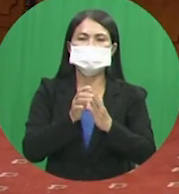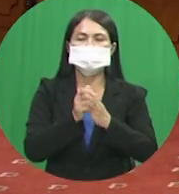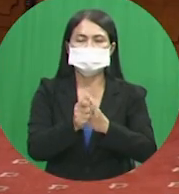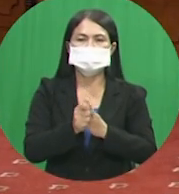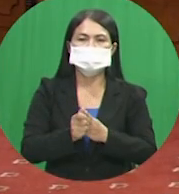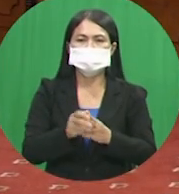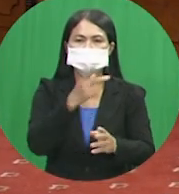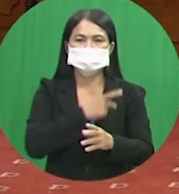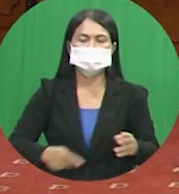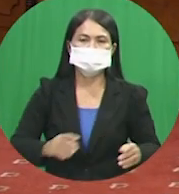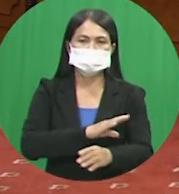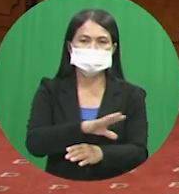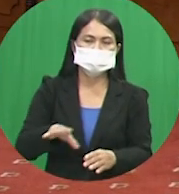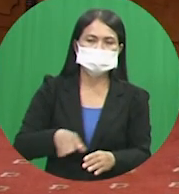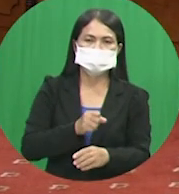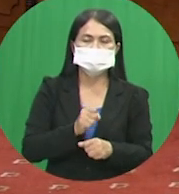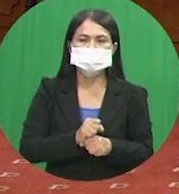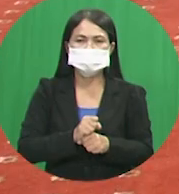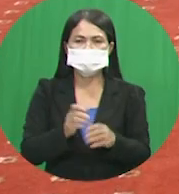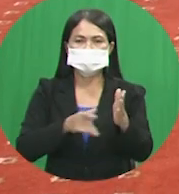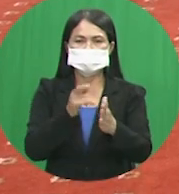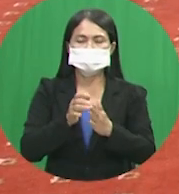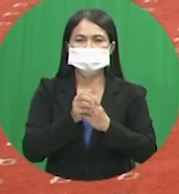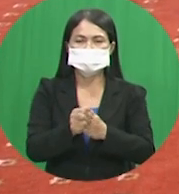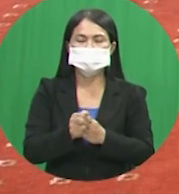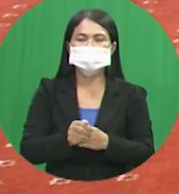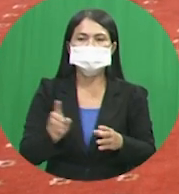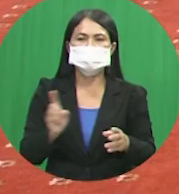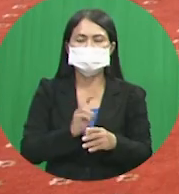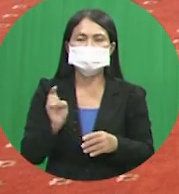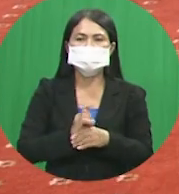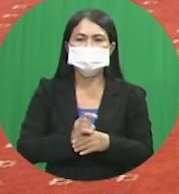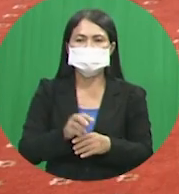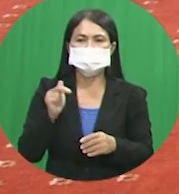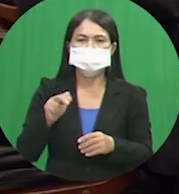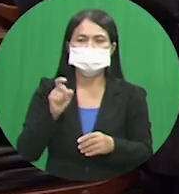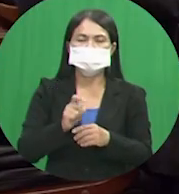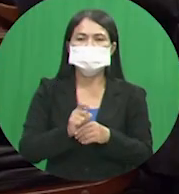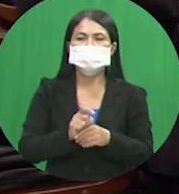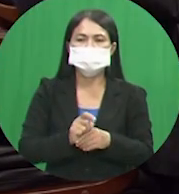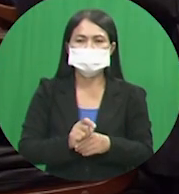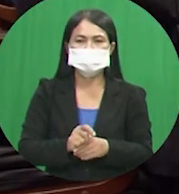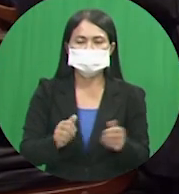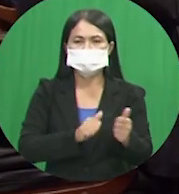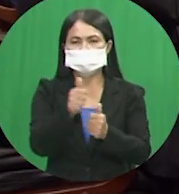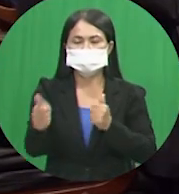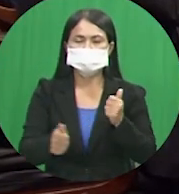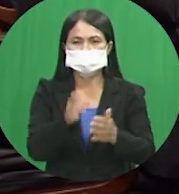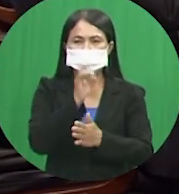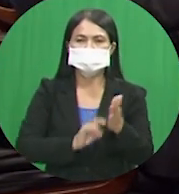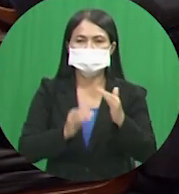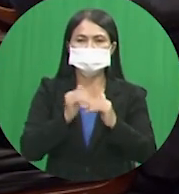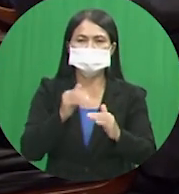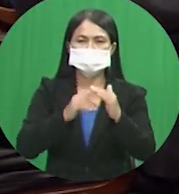បាលនៃព្រះរាជាណាចក្រកម្ពុជានិងរដ្ឋាភិបាលនៃសាធារណរដ្ឋទូគីស្ដីពីការជៀសវាងការយកពុនត្រួ